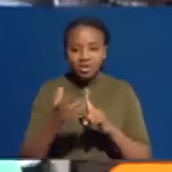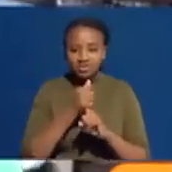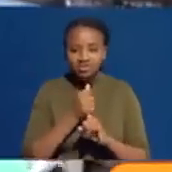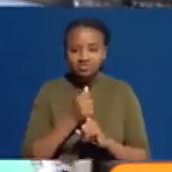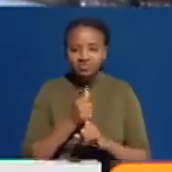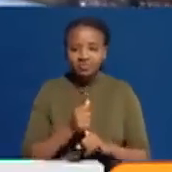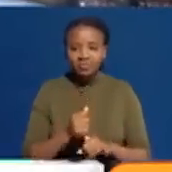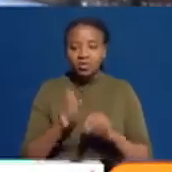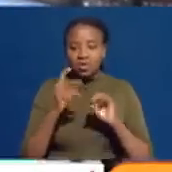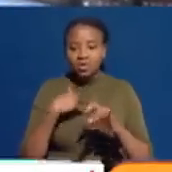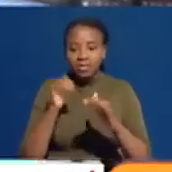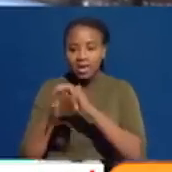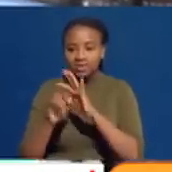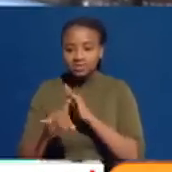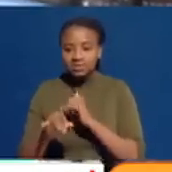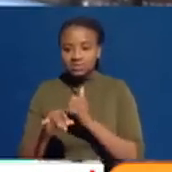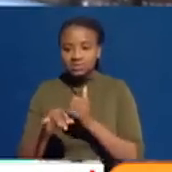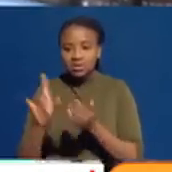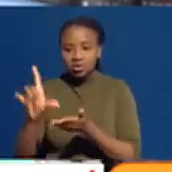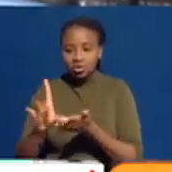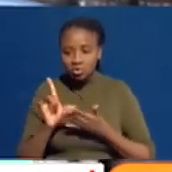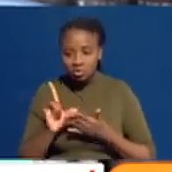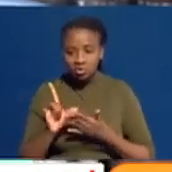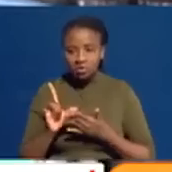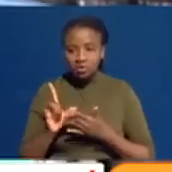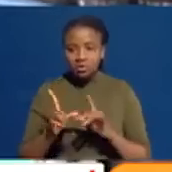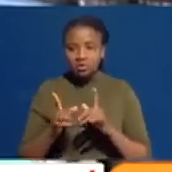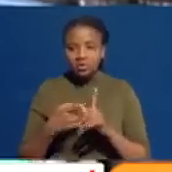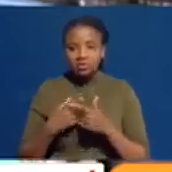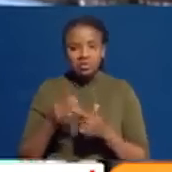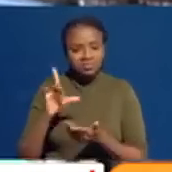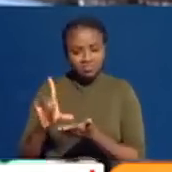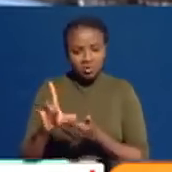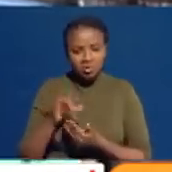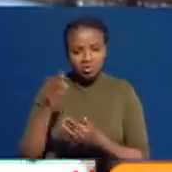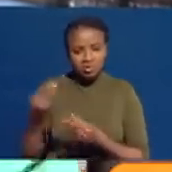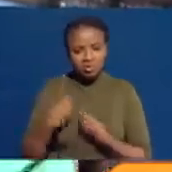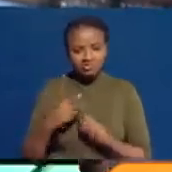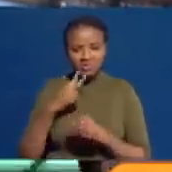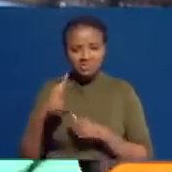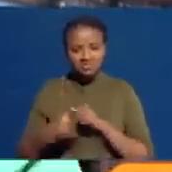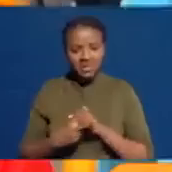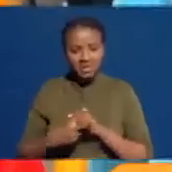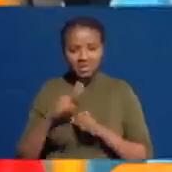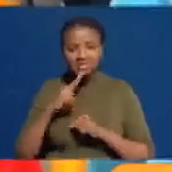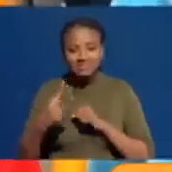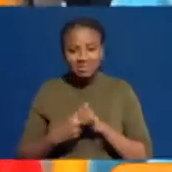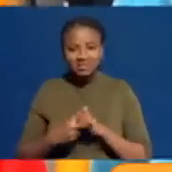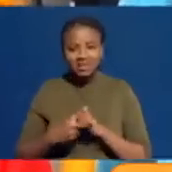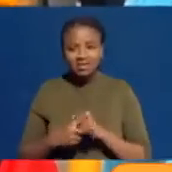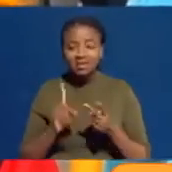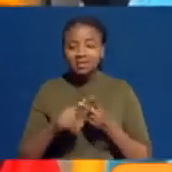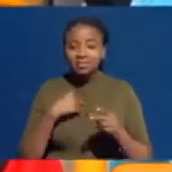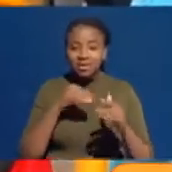Nikaenda nikapewa 700, na mimi ni mwanabiashara, nikashindwa ni 700 itanisaidia na nini? Shuali ilikuwa